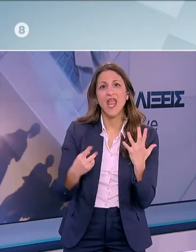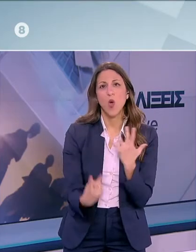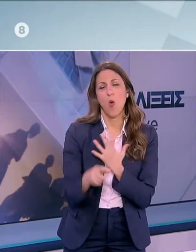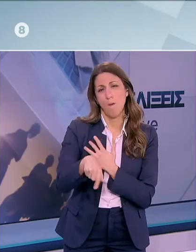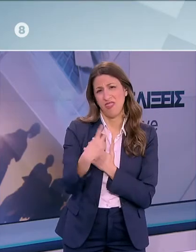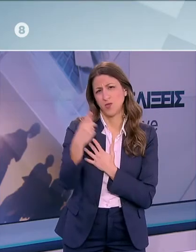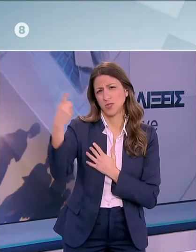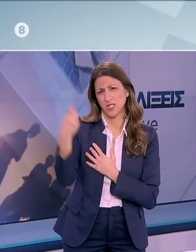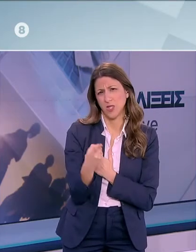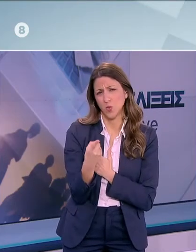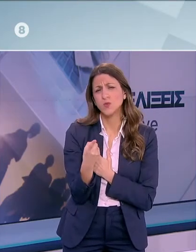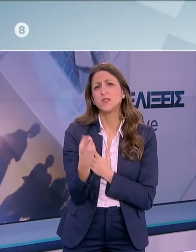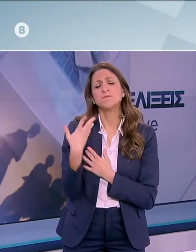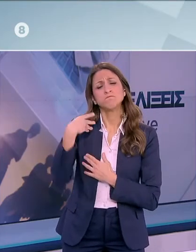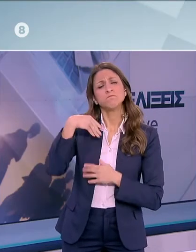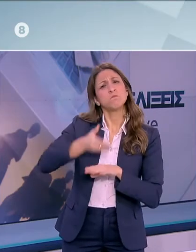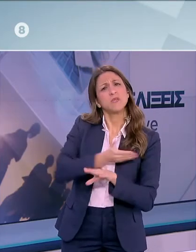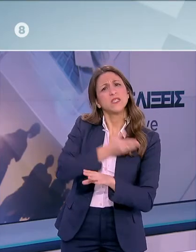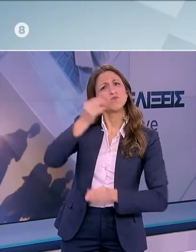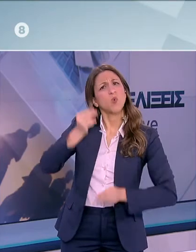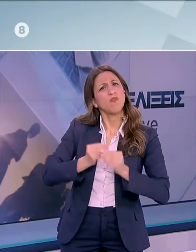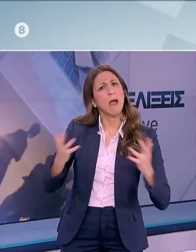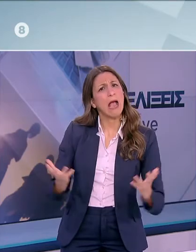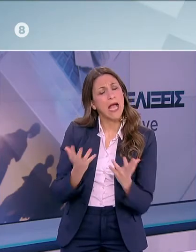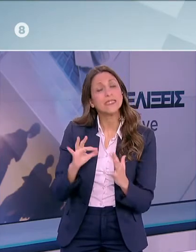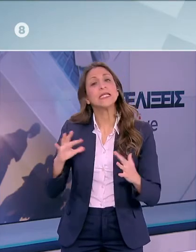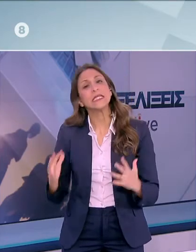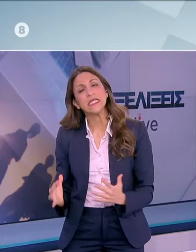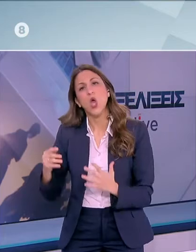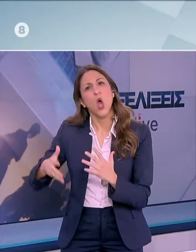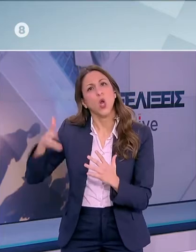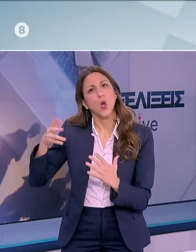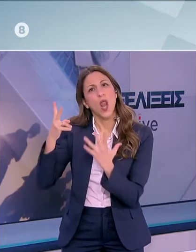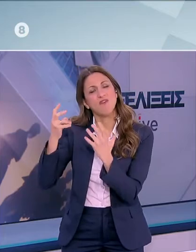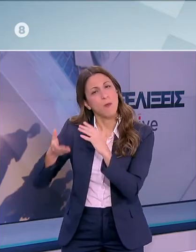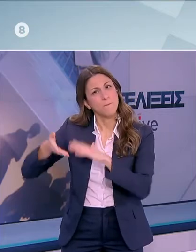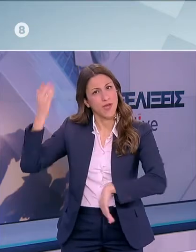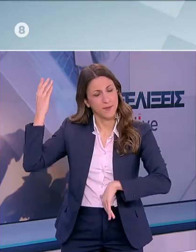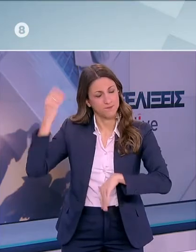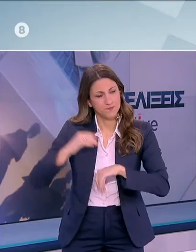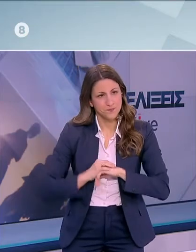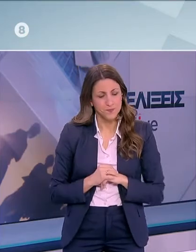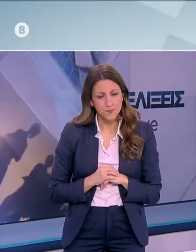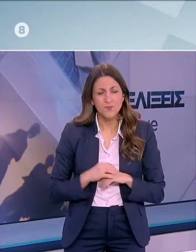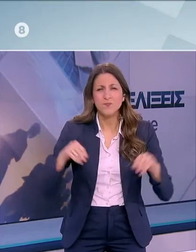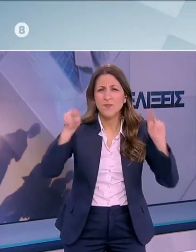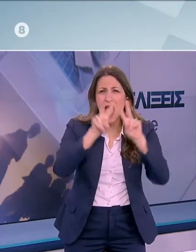89,2% είχε κάποιο υποκείμενο νόσημα ή και ηλικία 70 ετών και άνω. Έχουν συνολικά